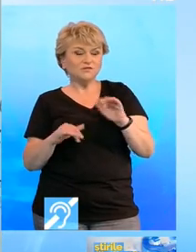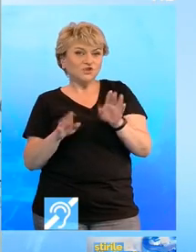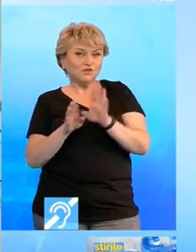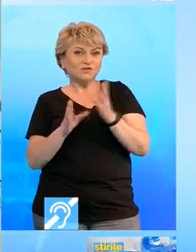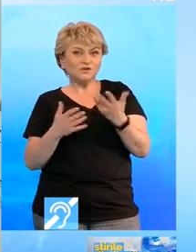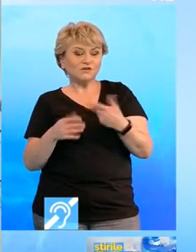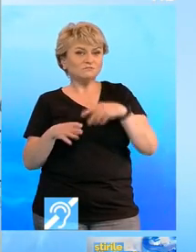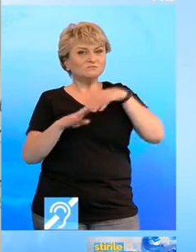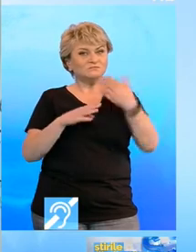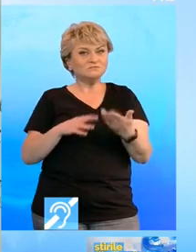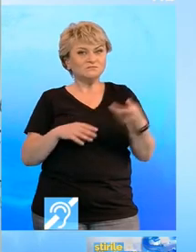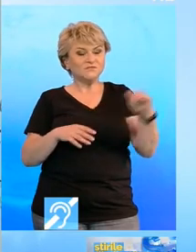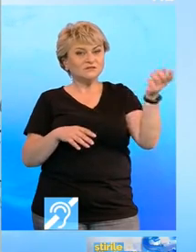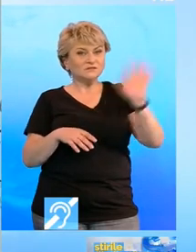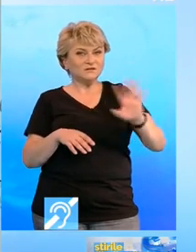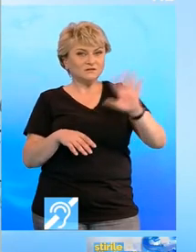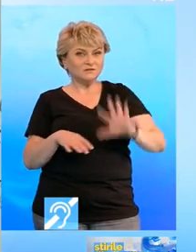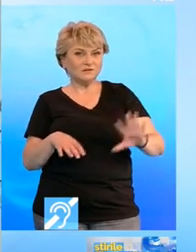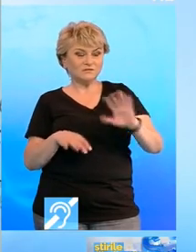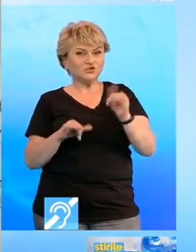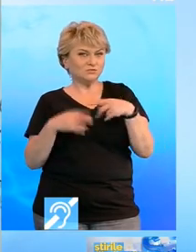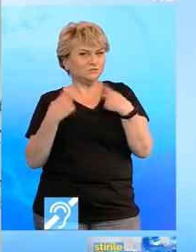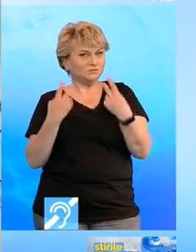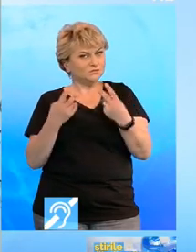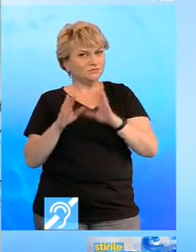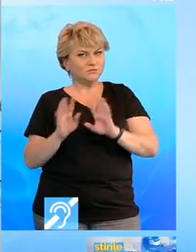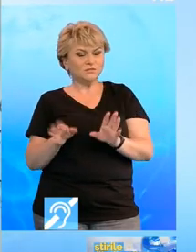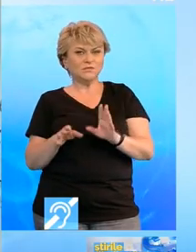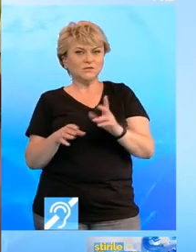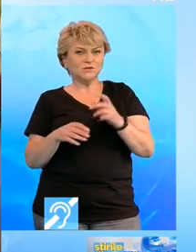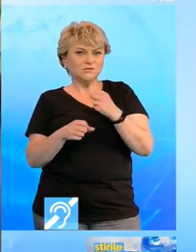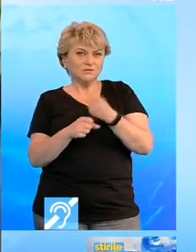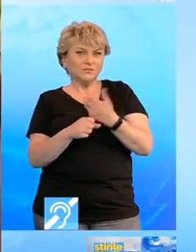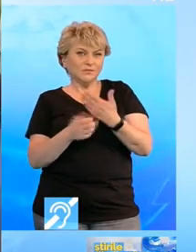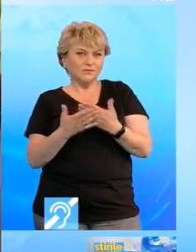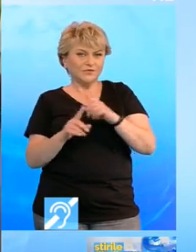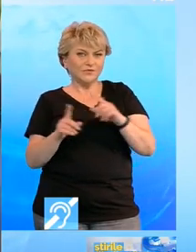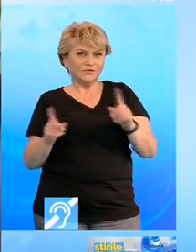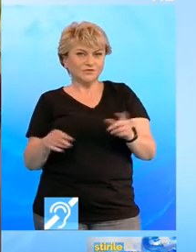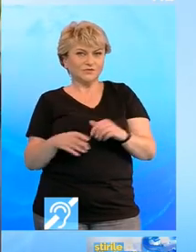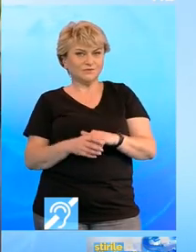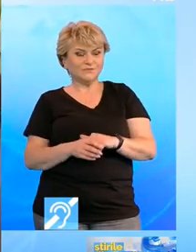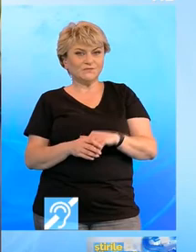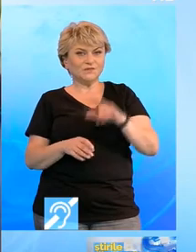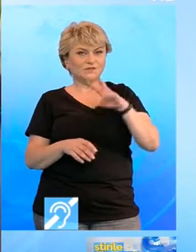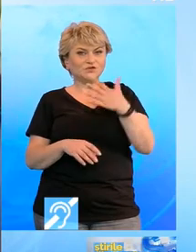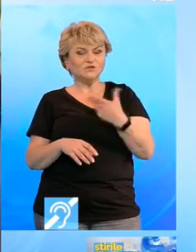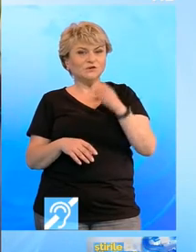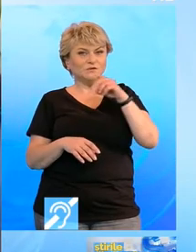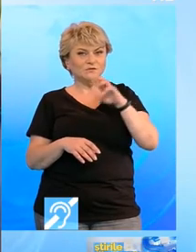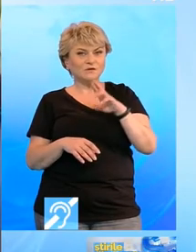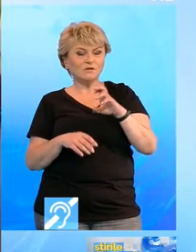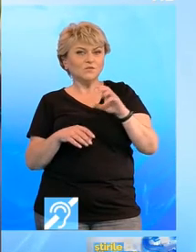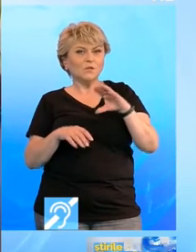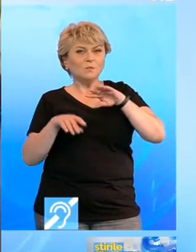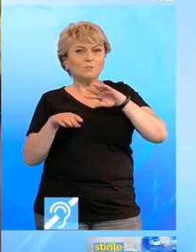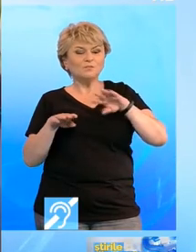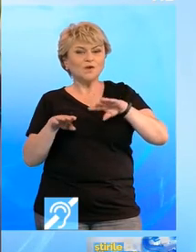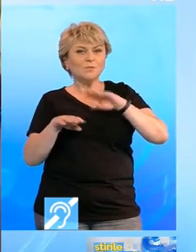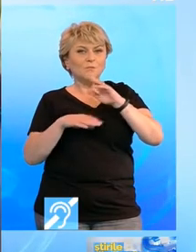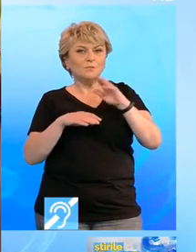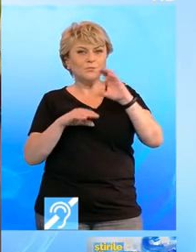să putem vorbi despre ce facem noi foarte important în viețile noastre și calitatea de profesori. 35 de speakeri de talie mondială susțin peste 40